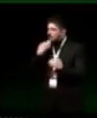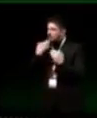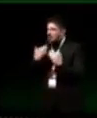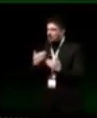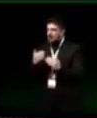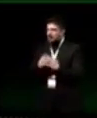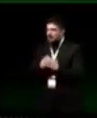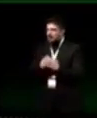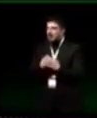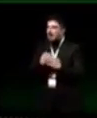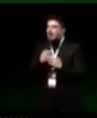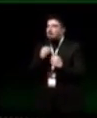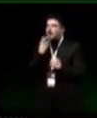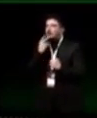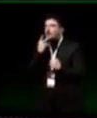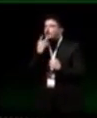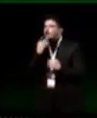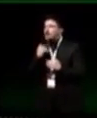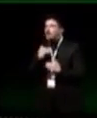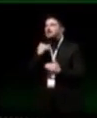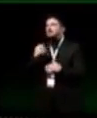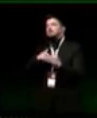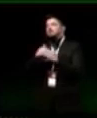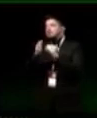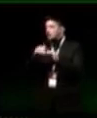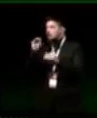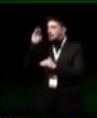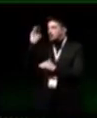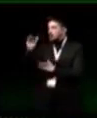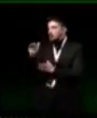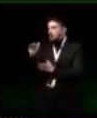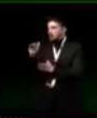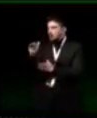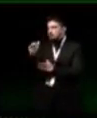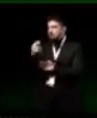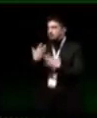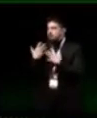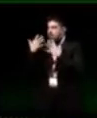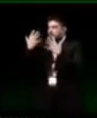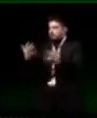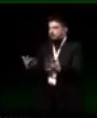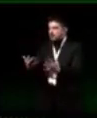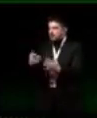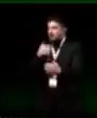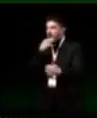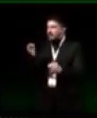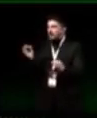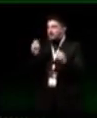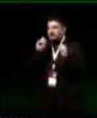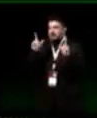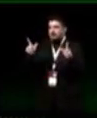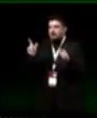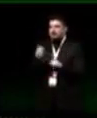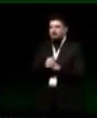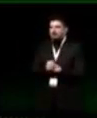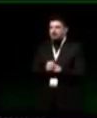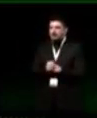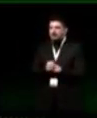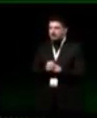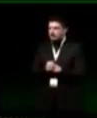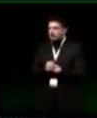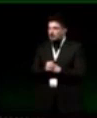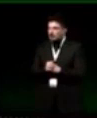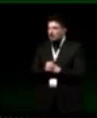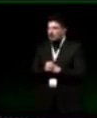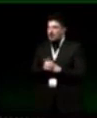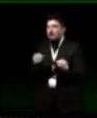ringraziare, ma con la voglia di costruire il futuro. I prossimi 10 anni saranno fantastici. Non è vero che va tutto